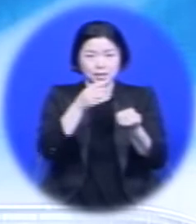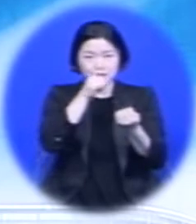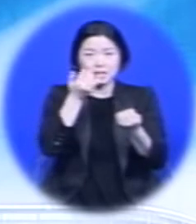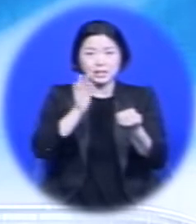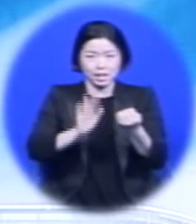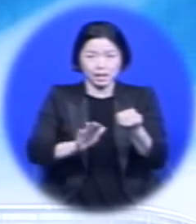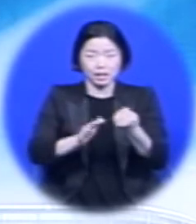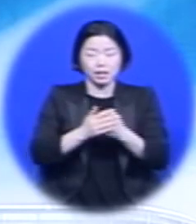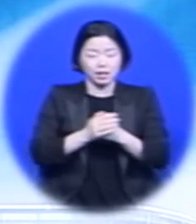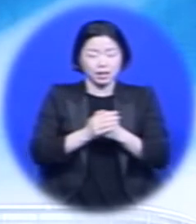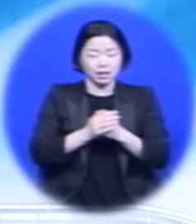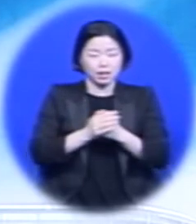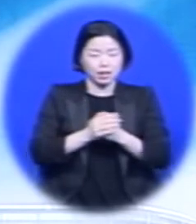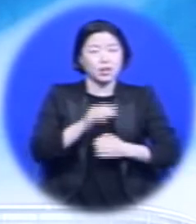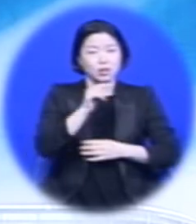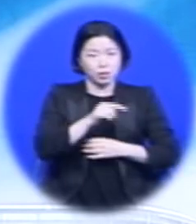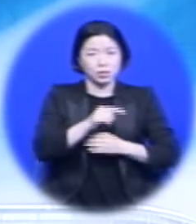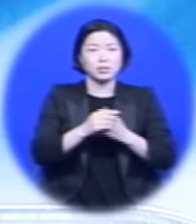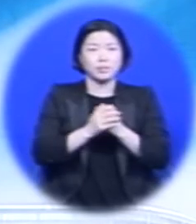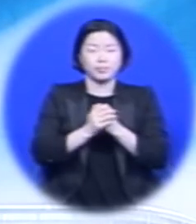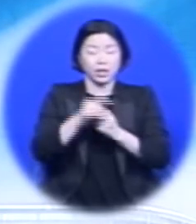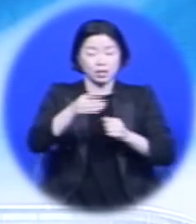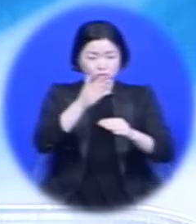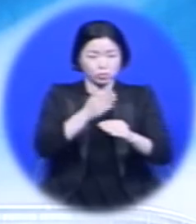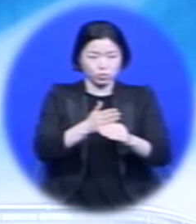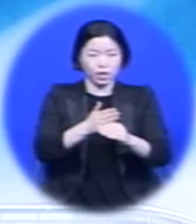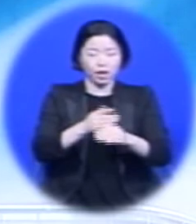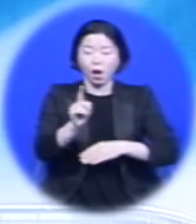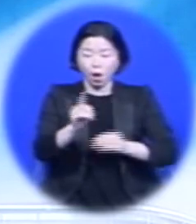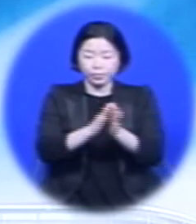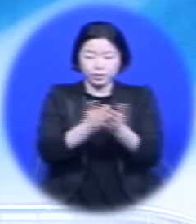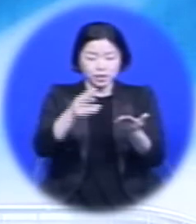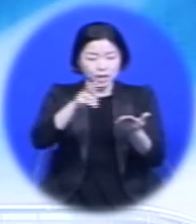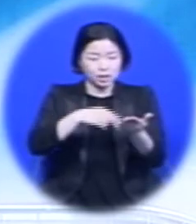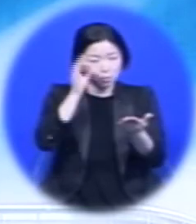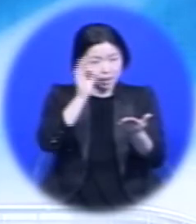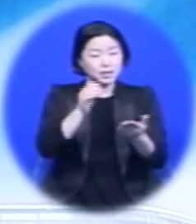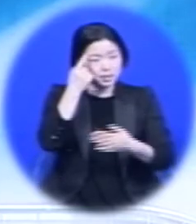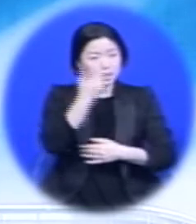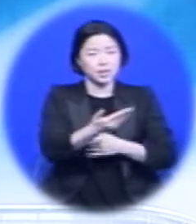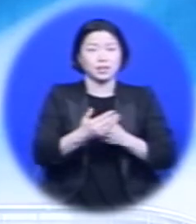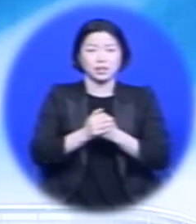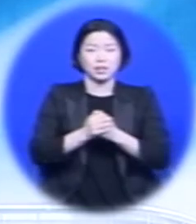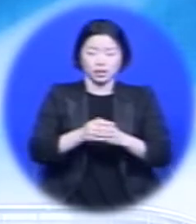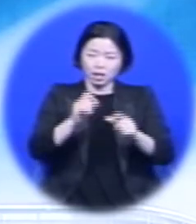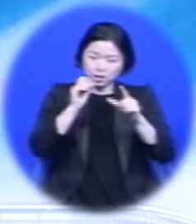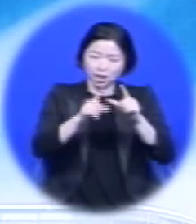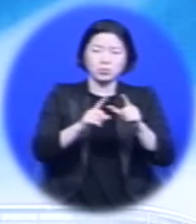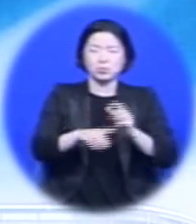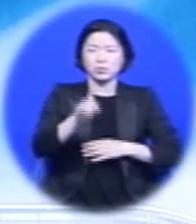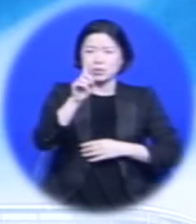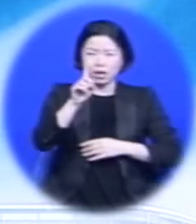많이 출간이 되어 있는데 그 중에서 어떤 책을 읽어보았니? 대부분은 한